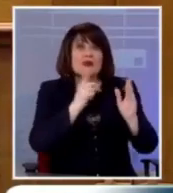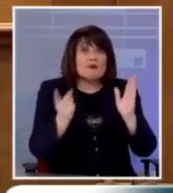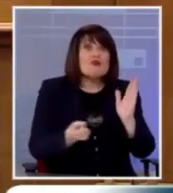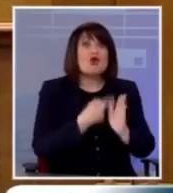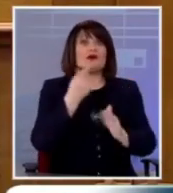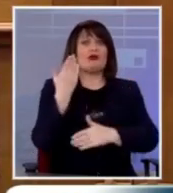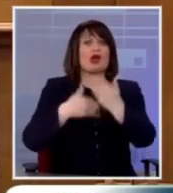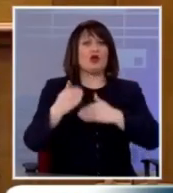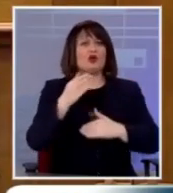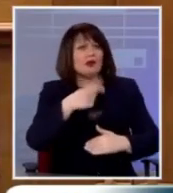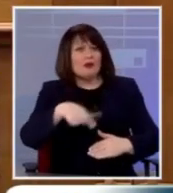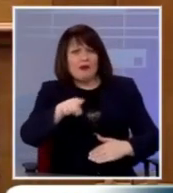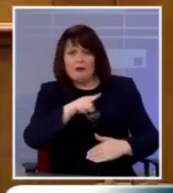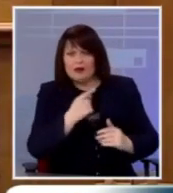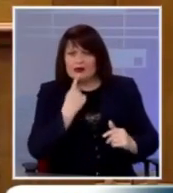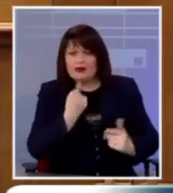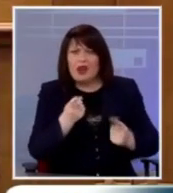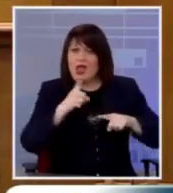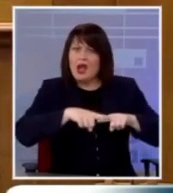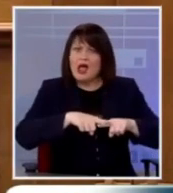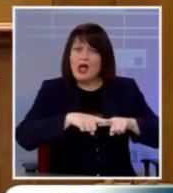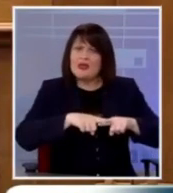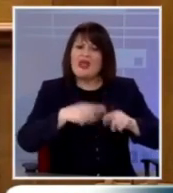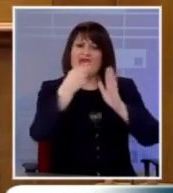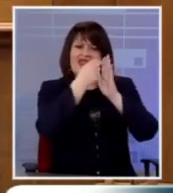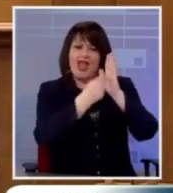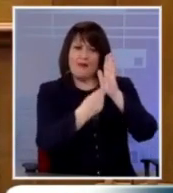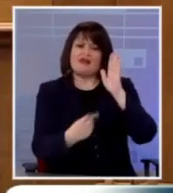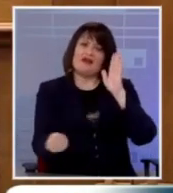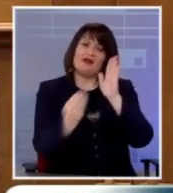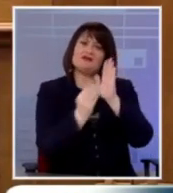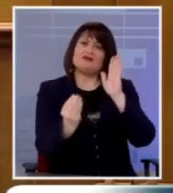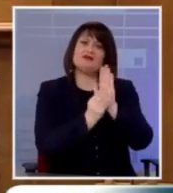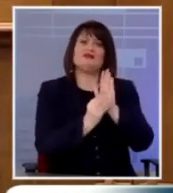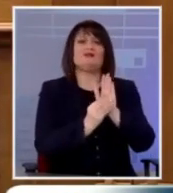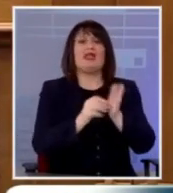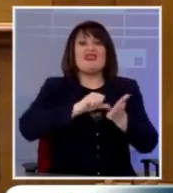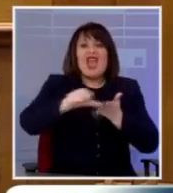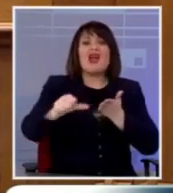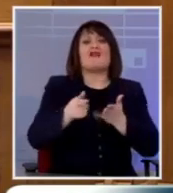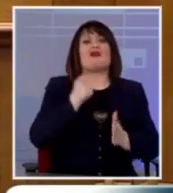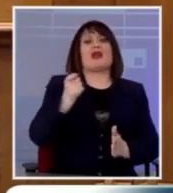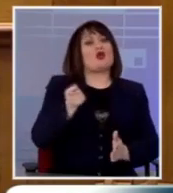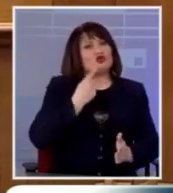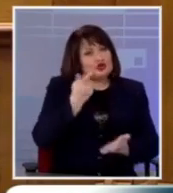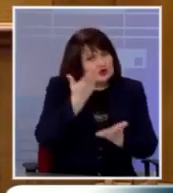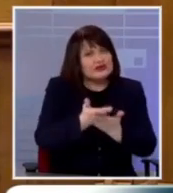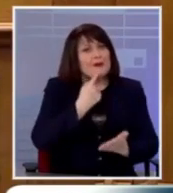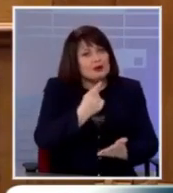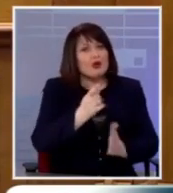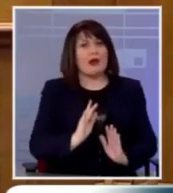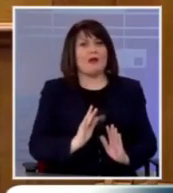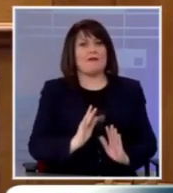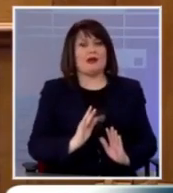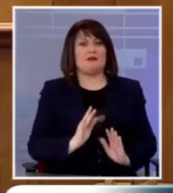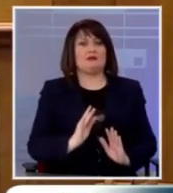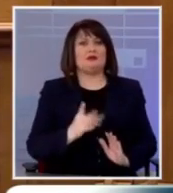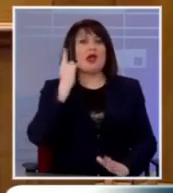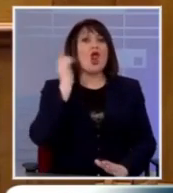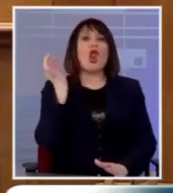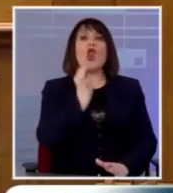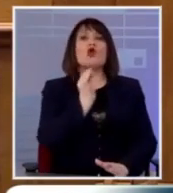τόσα χρόνια. Να βάζουν στην ατζέντα, ναι, το θέμα της διαγραφής του χρέους. Να καταθέτουν ένα